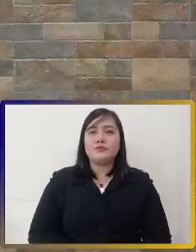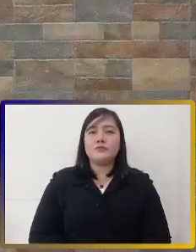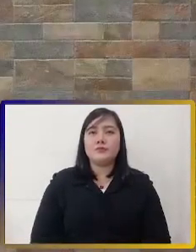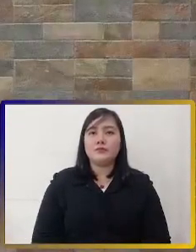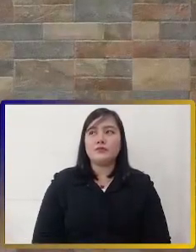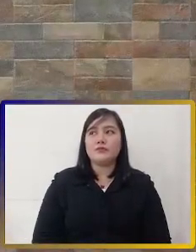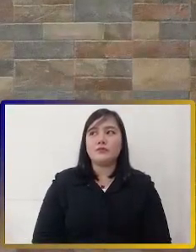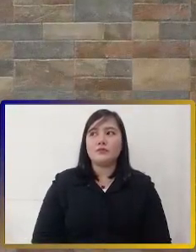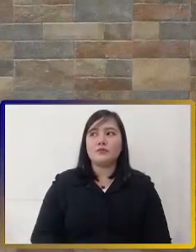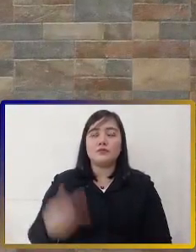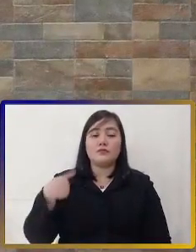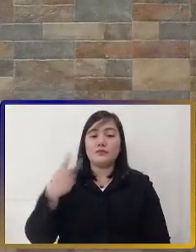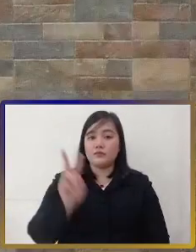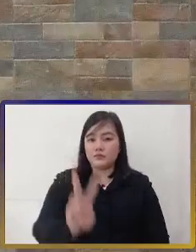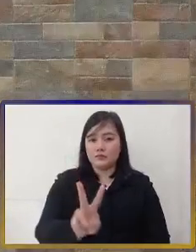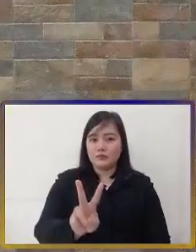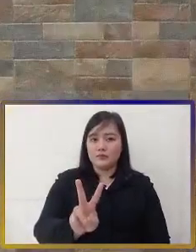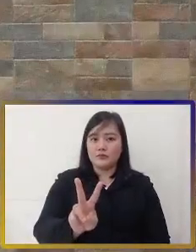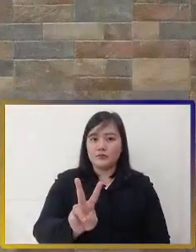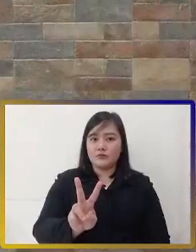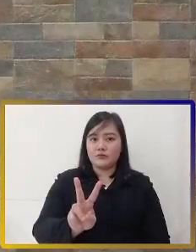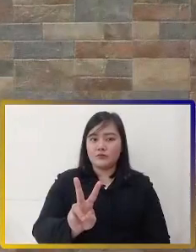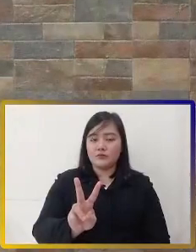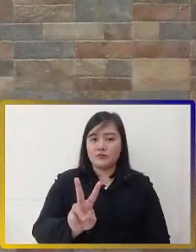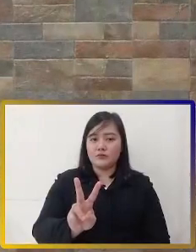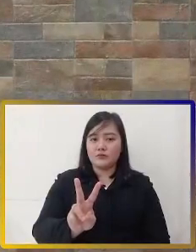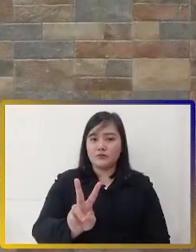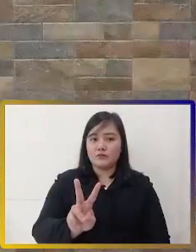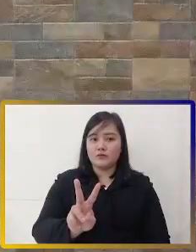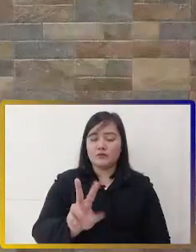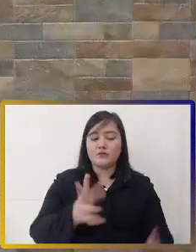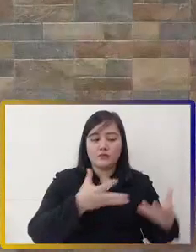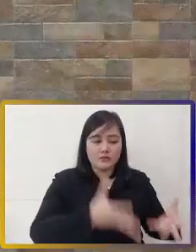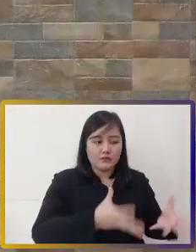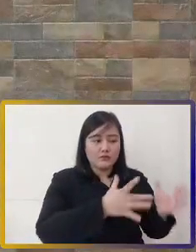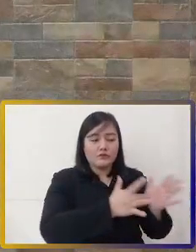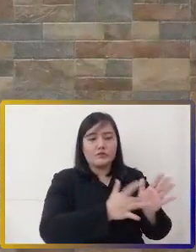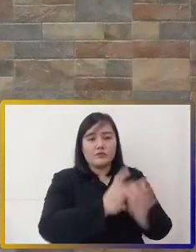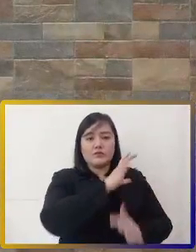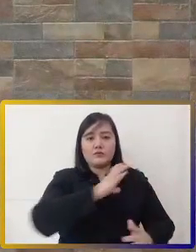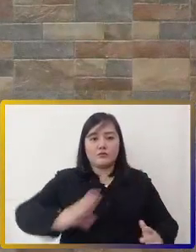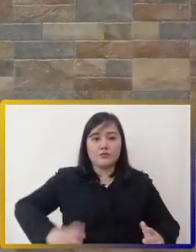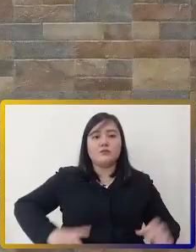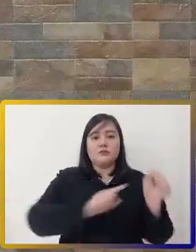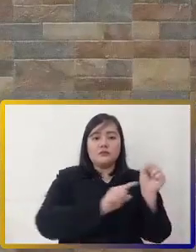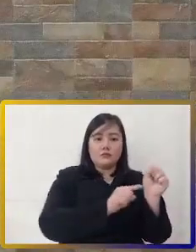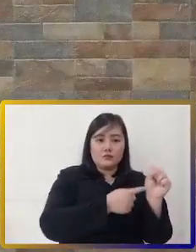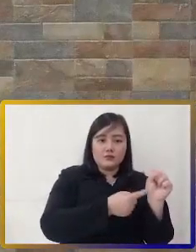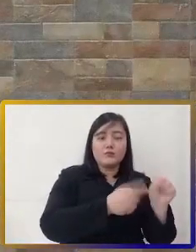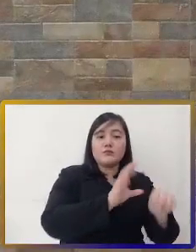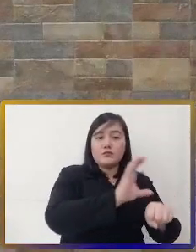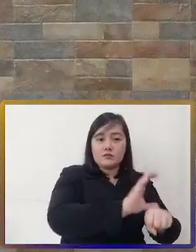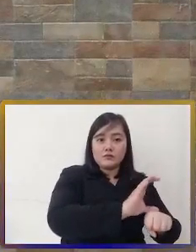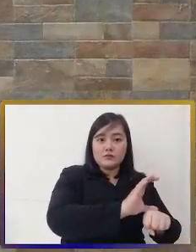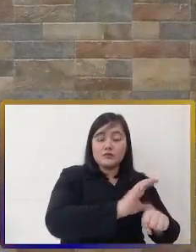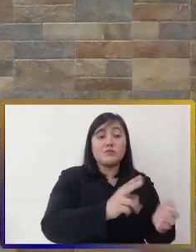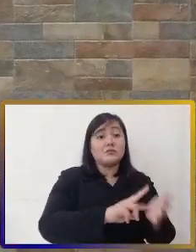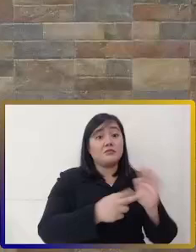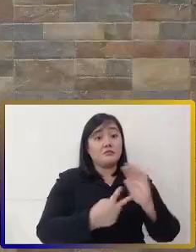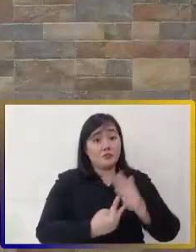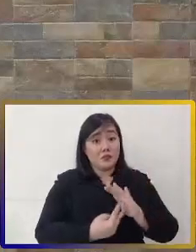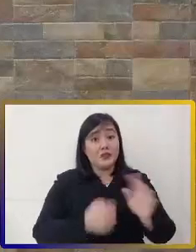dalawa. Okay? Diyos ang nagtatag by Himself. Therefore, it should be on the day na siya ay buhay